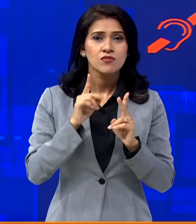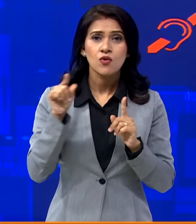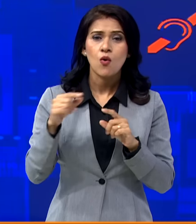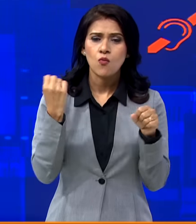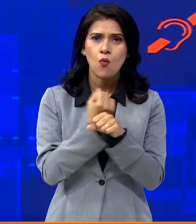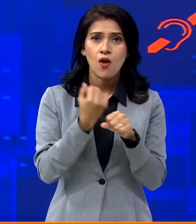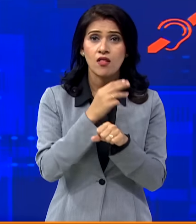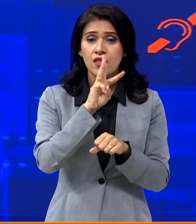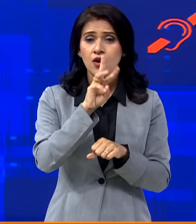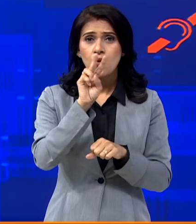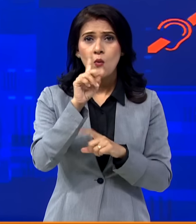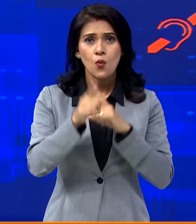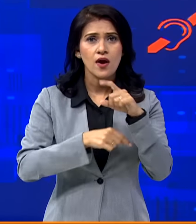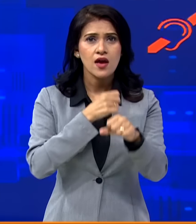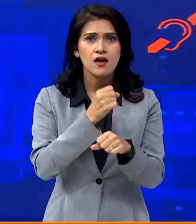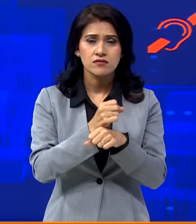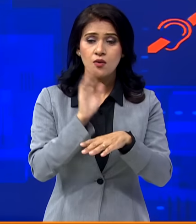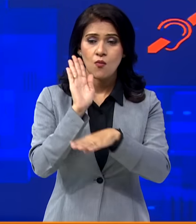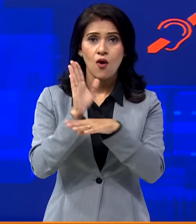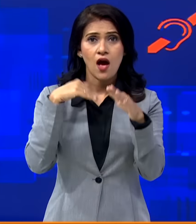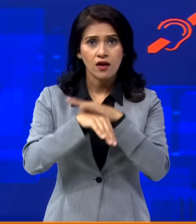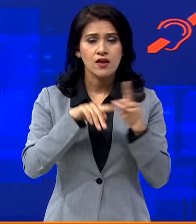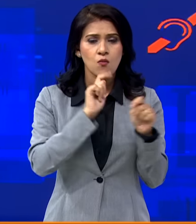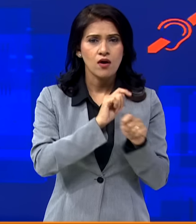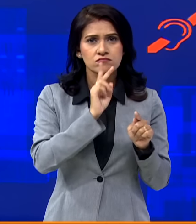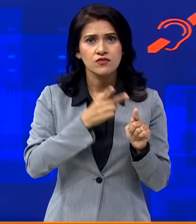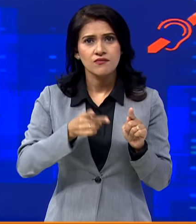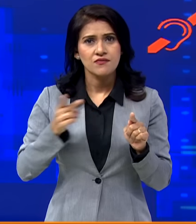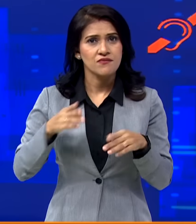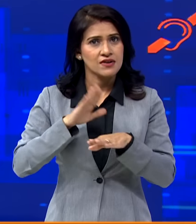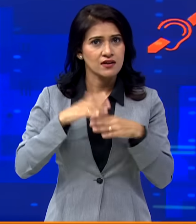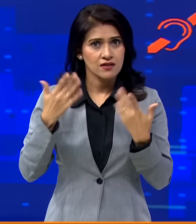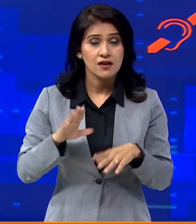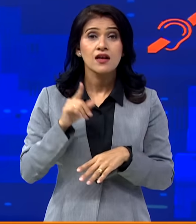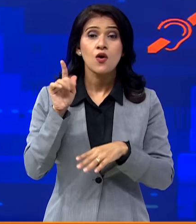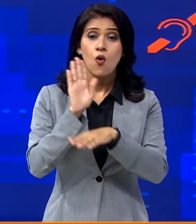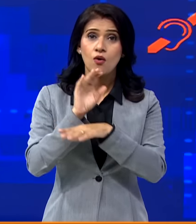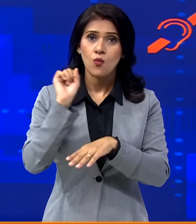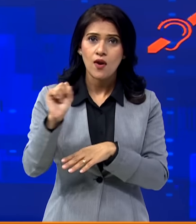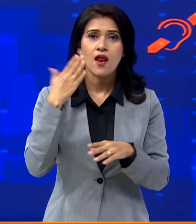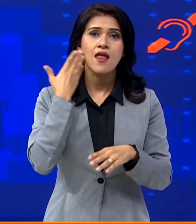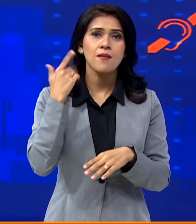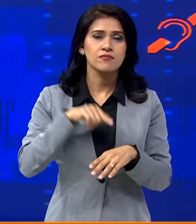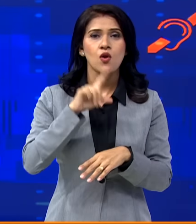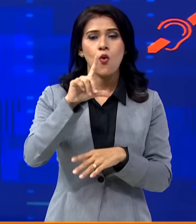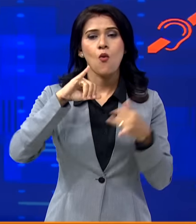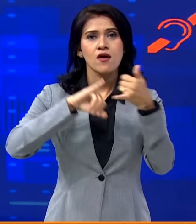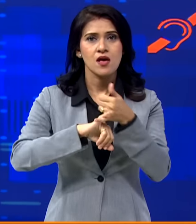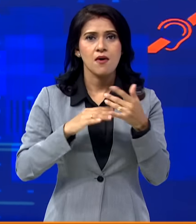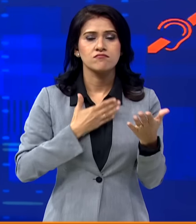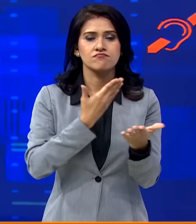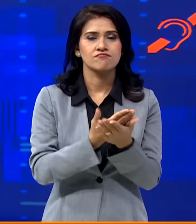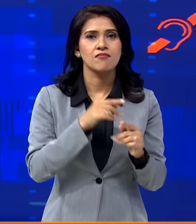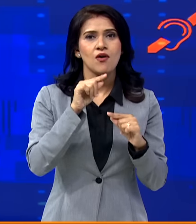32 साल तक कांग्रेस में विभिन्न पदों पर रहे कांग्रेस के टिकट पर दो बार लोकसभा का चुनाव लड़े